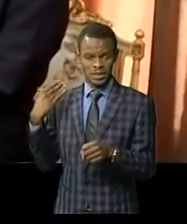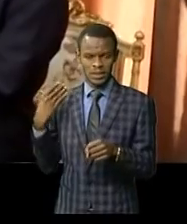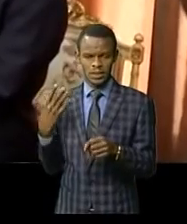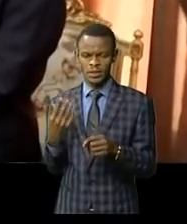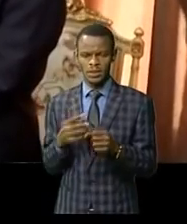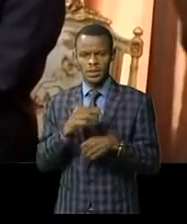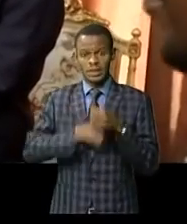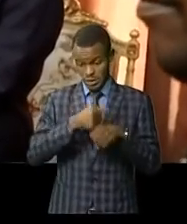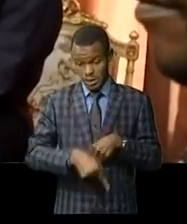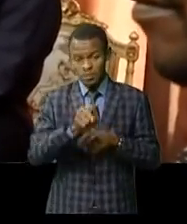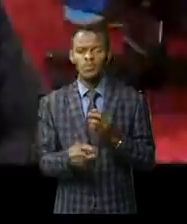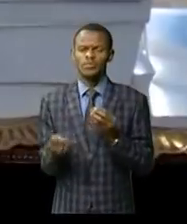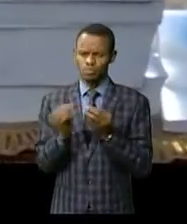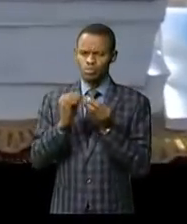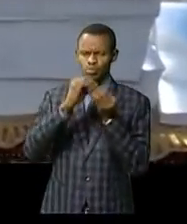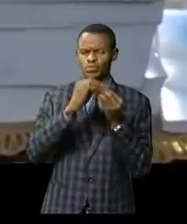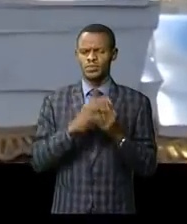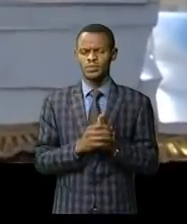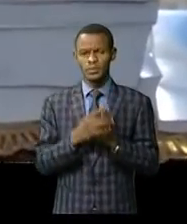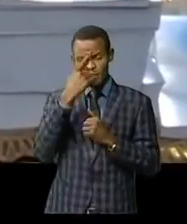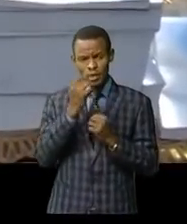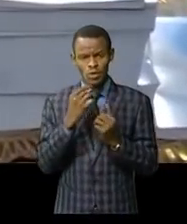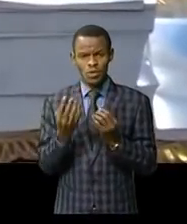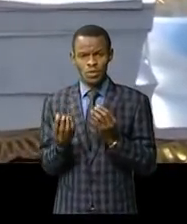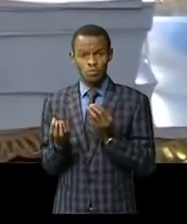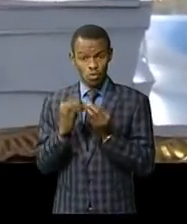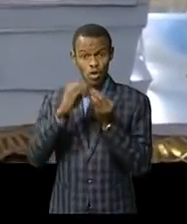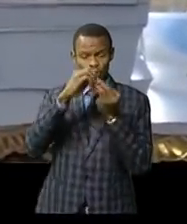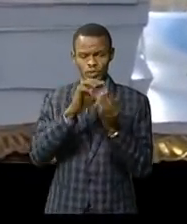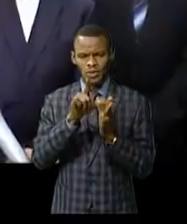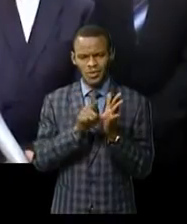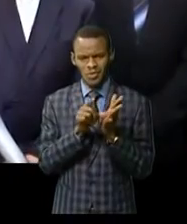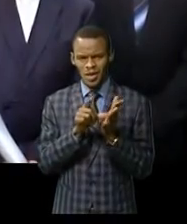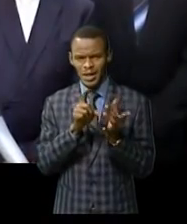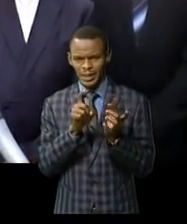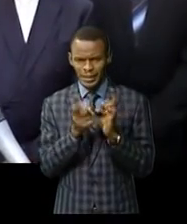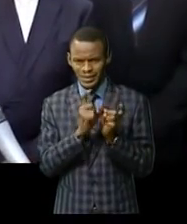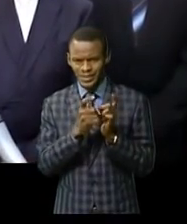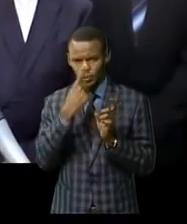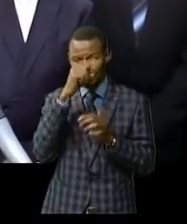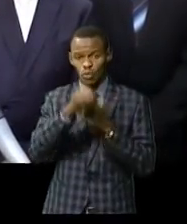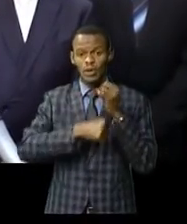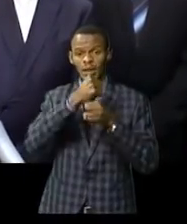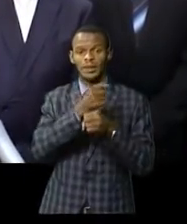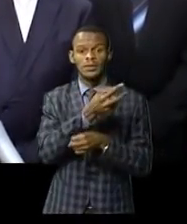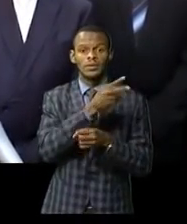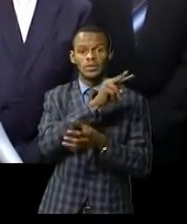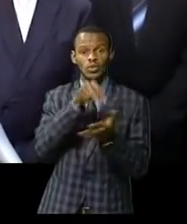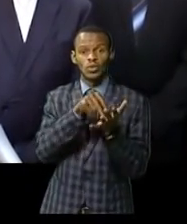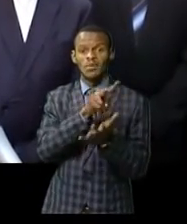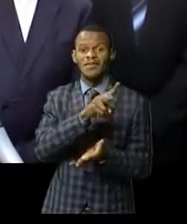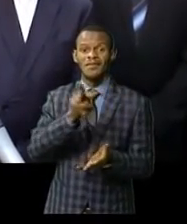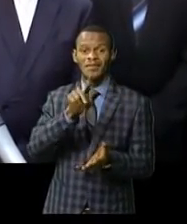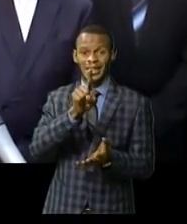Et en termes d'accroissement pour la loi rectificative pour l'année 2021, c'est à peu